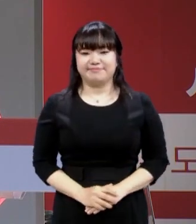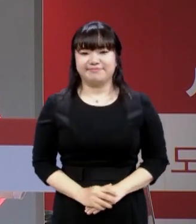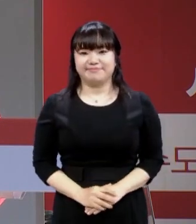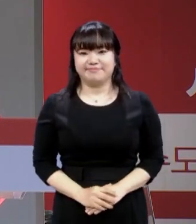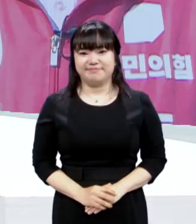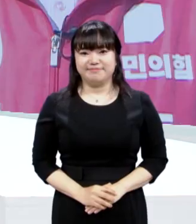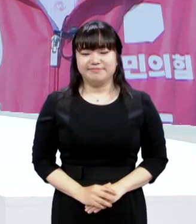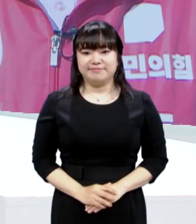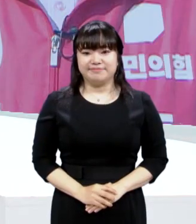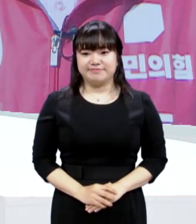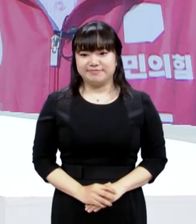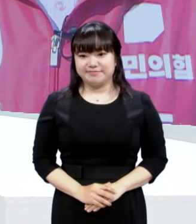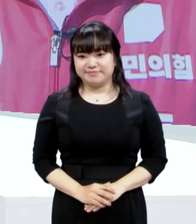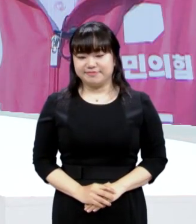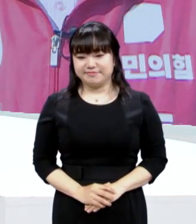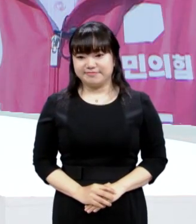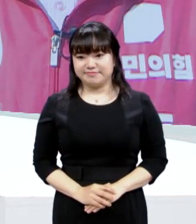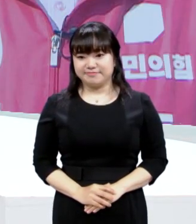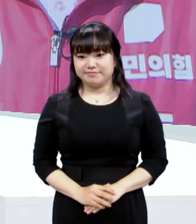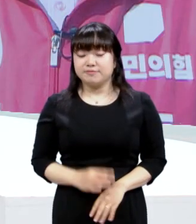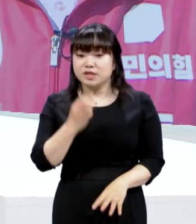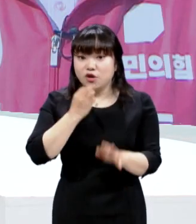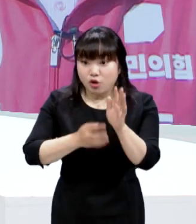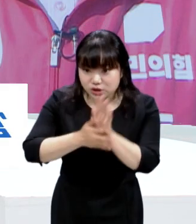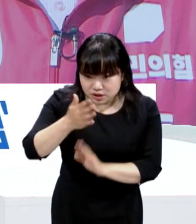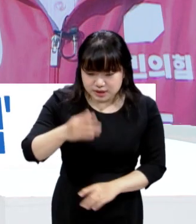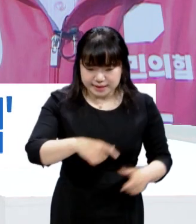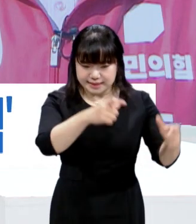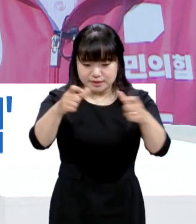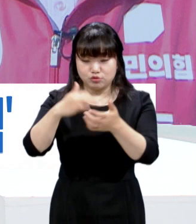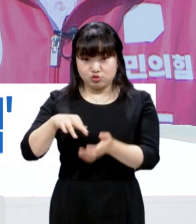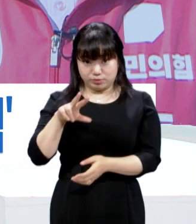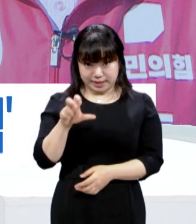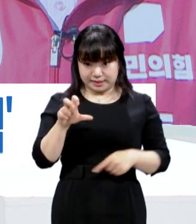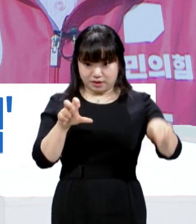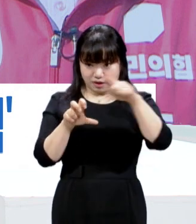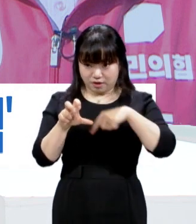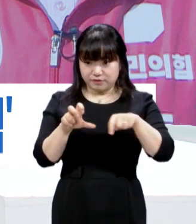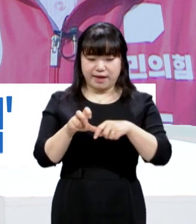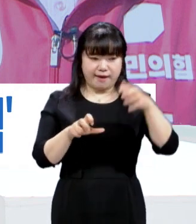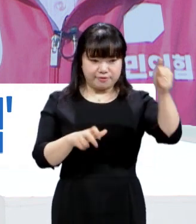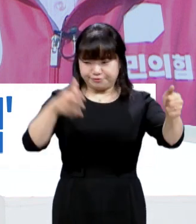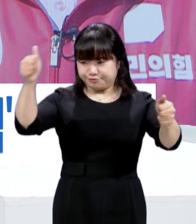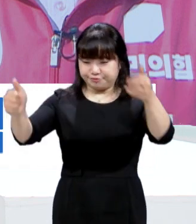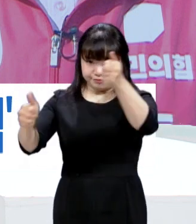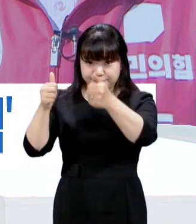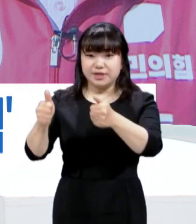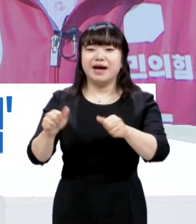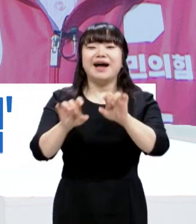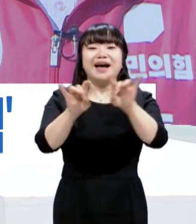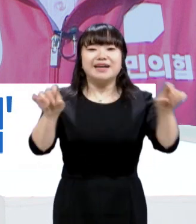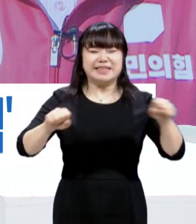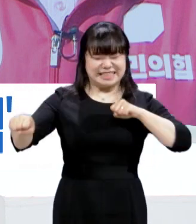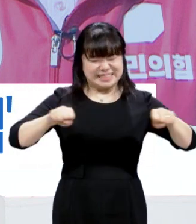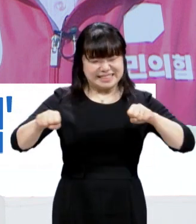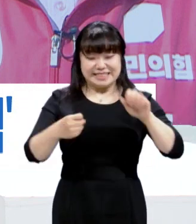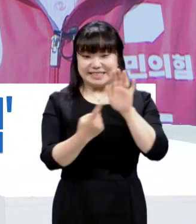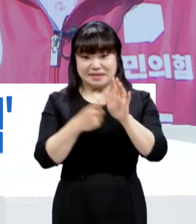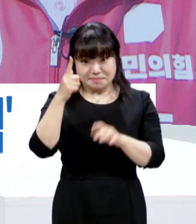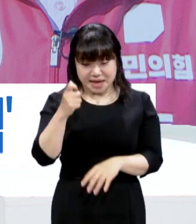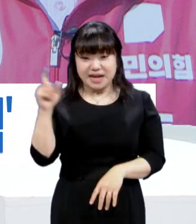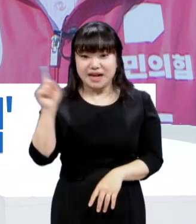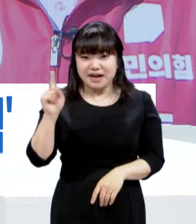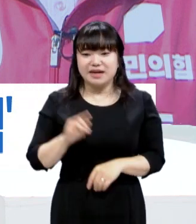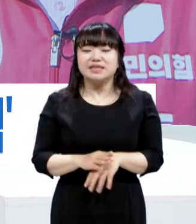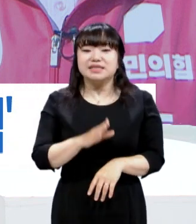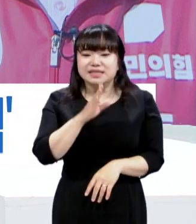지닙니다 내 서울시 25개 자치구 수장이 될 후보들도 이 민심잡기 총력 전에 주력하고 있습니다